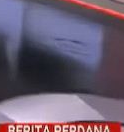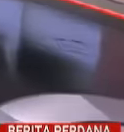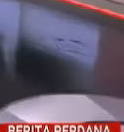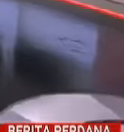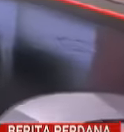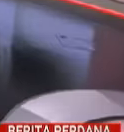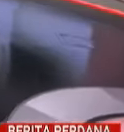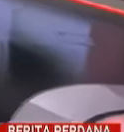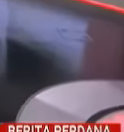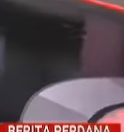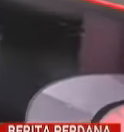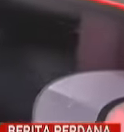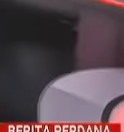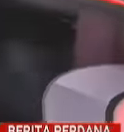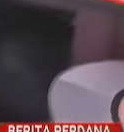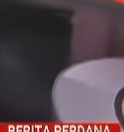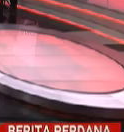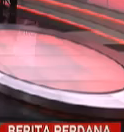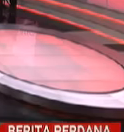seketika dengan